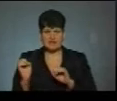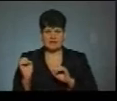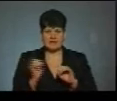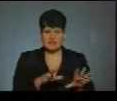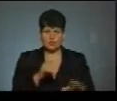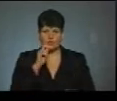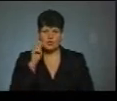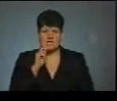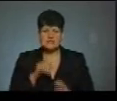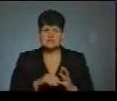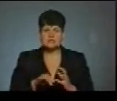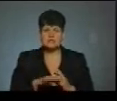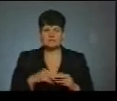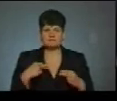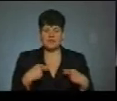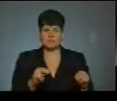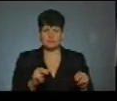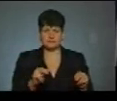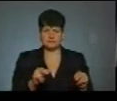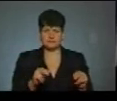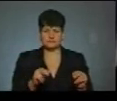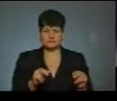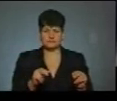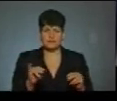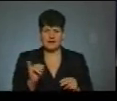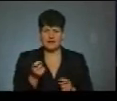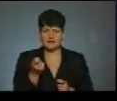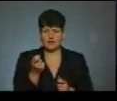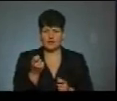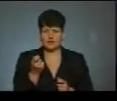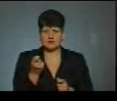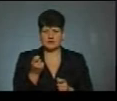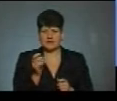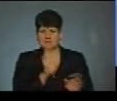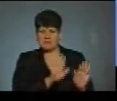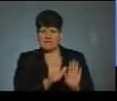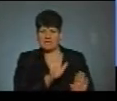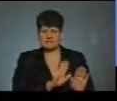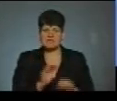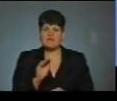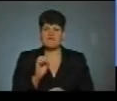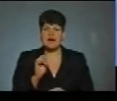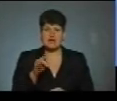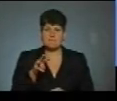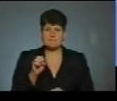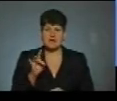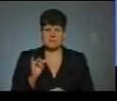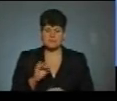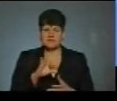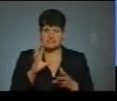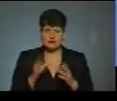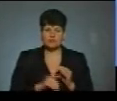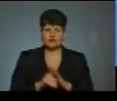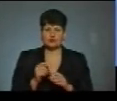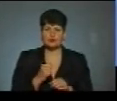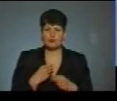українську землю на спекулятивний ринок і трохи прикрився фермерами. За законом, ринок землі має запрацювати